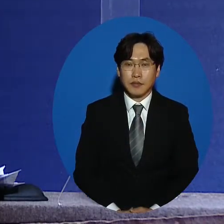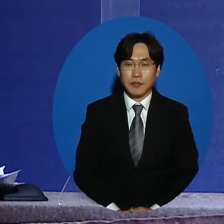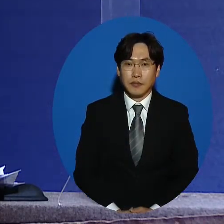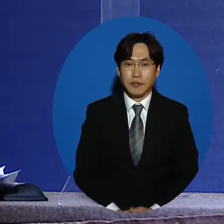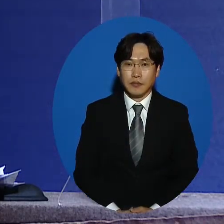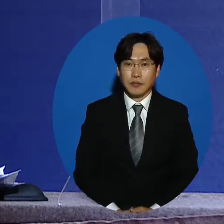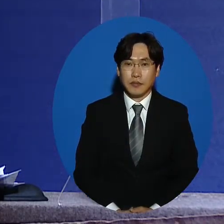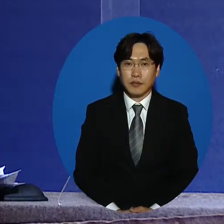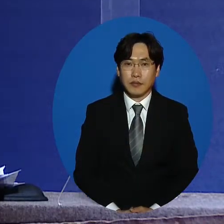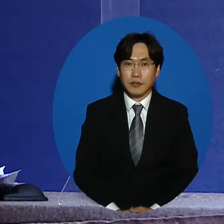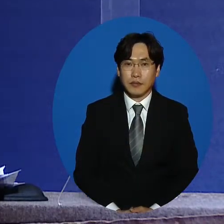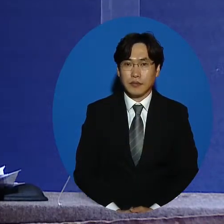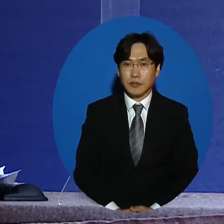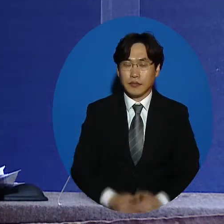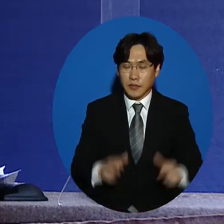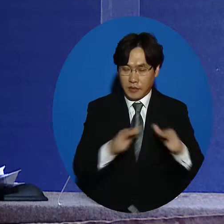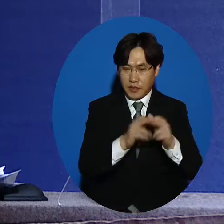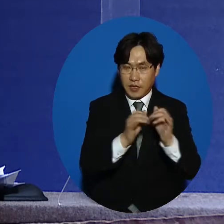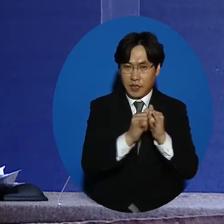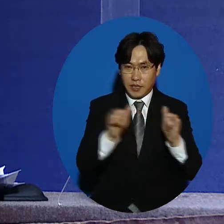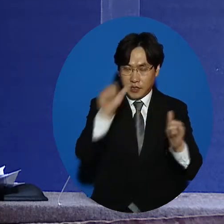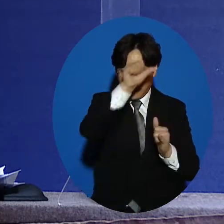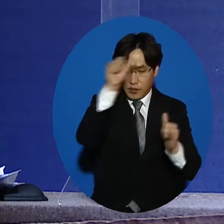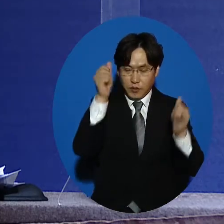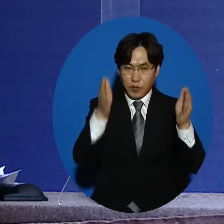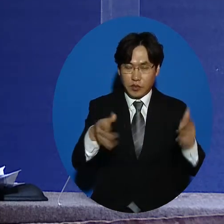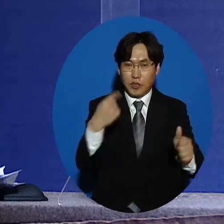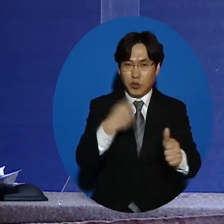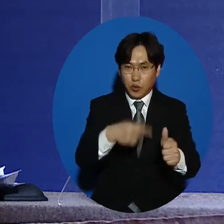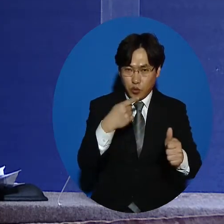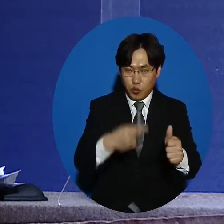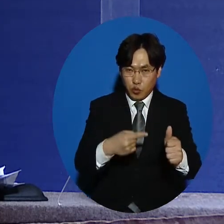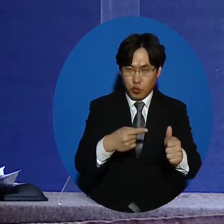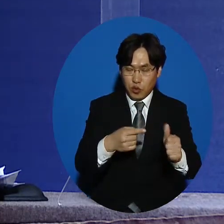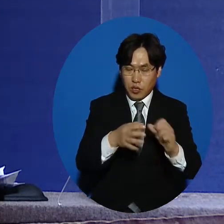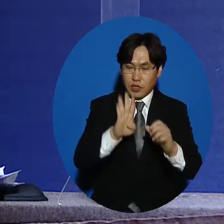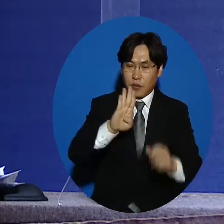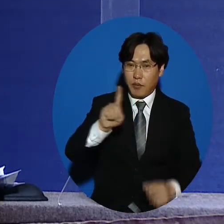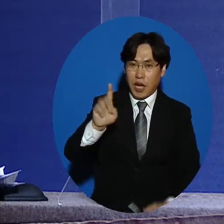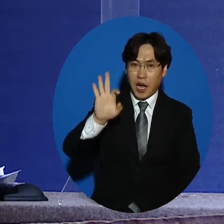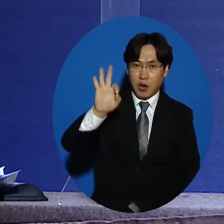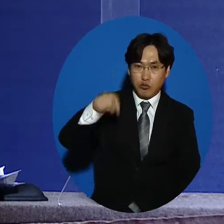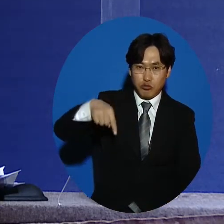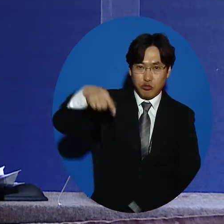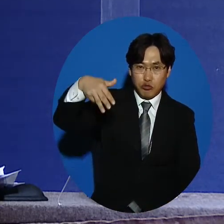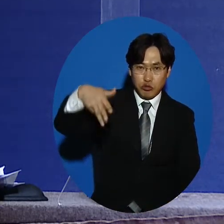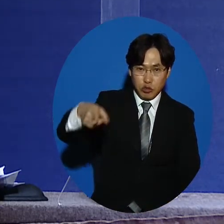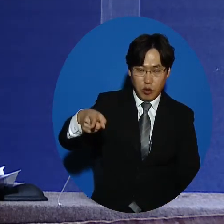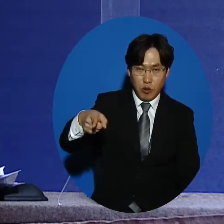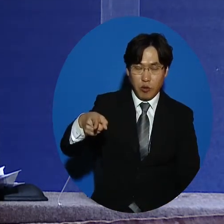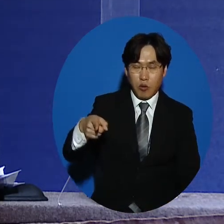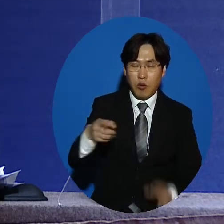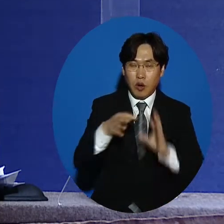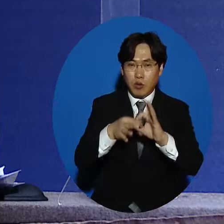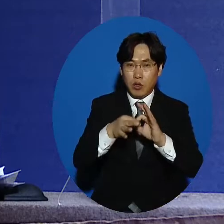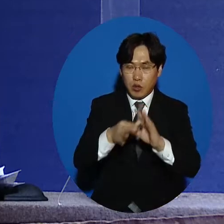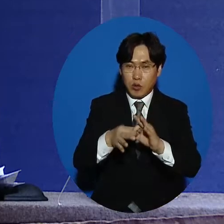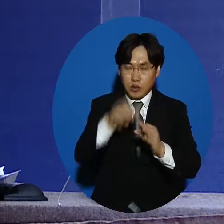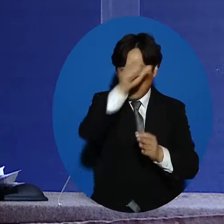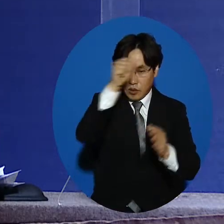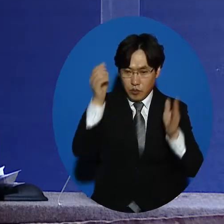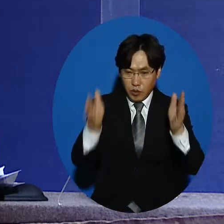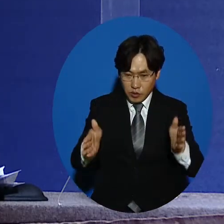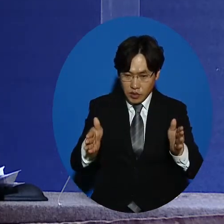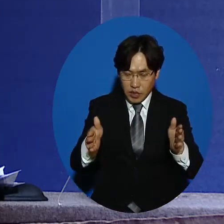소득에 관계없이 그 장애인 평생 교육을 어떤 바우처 사업으로 가서 평생의